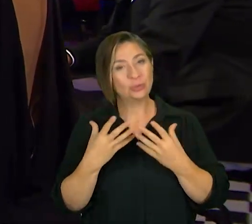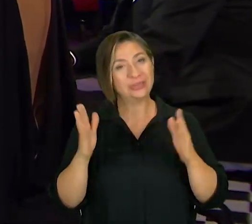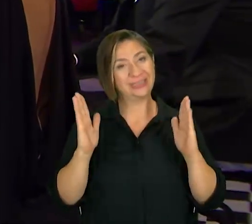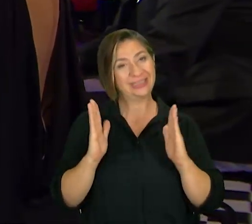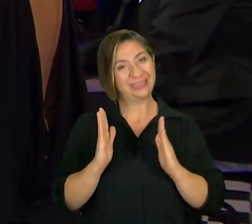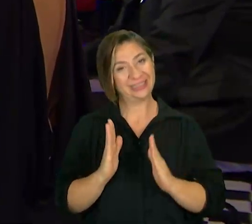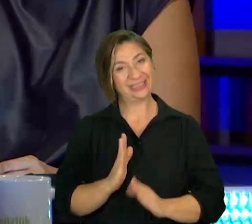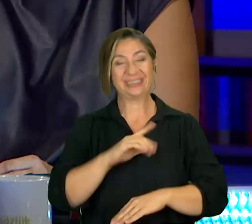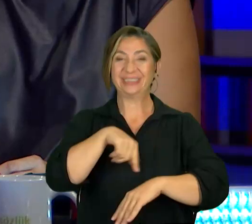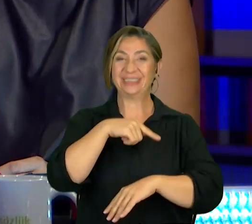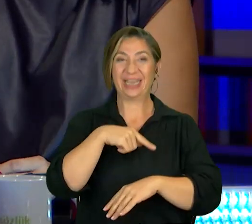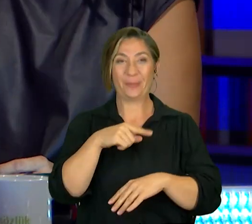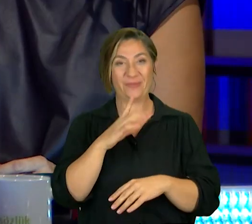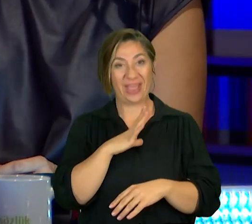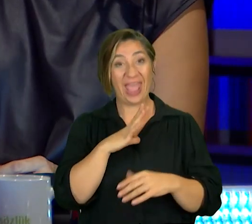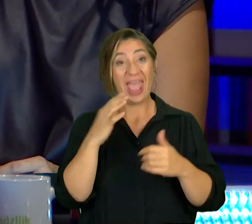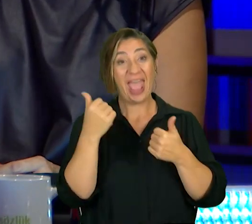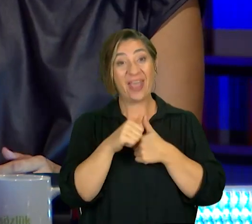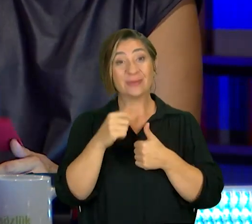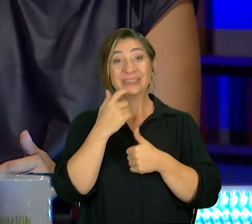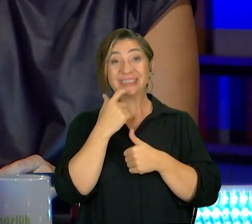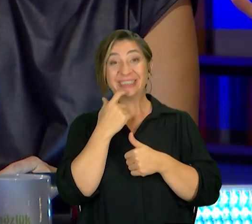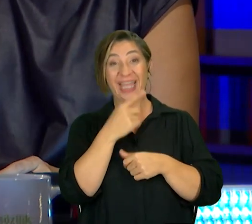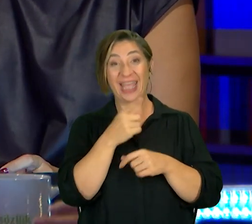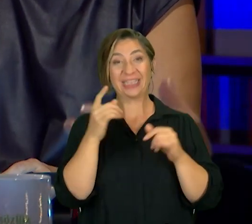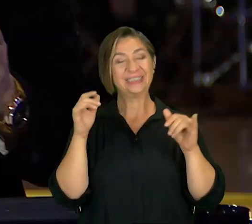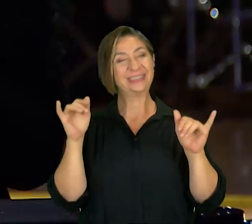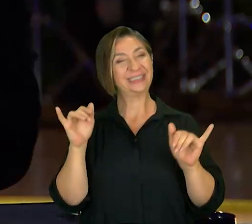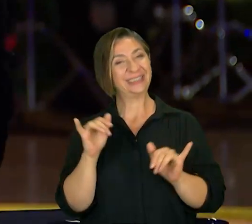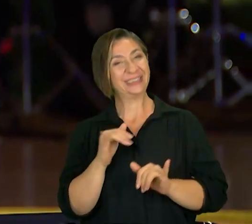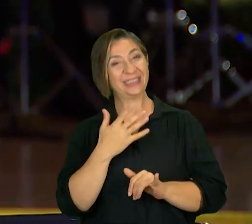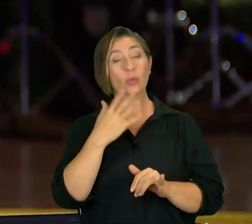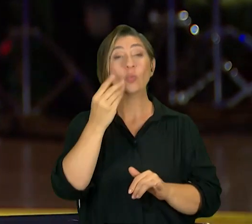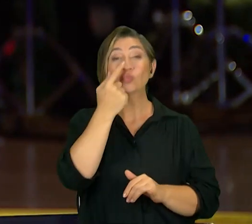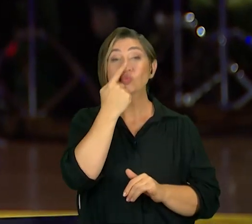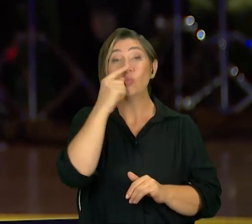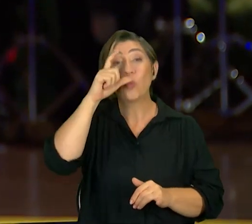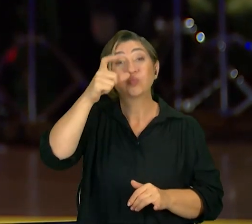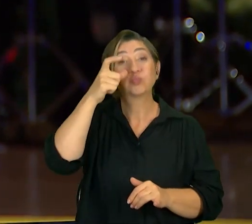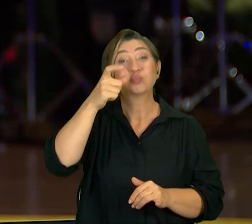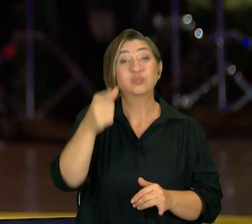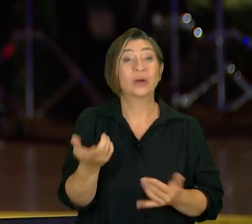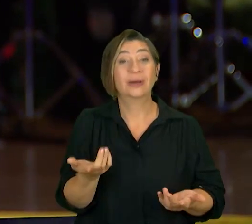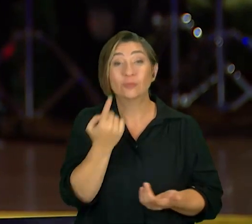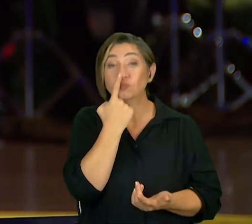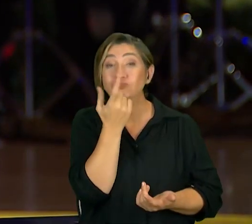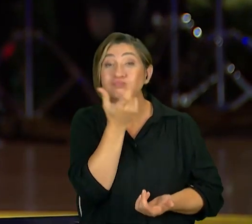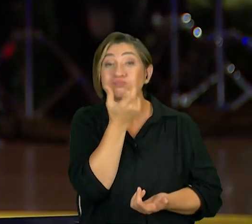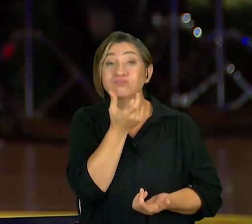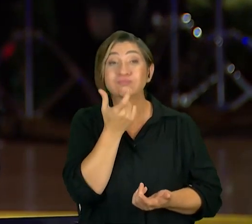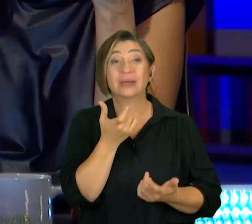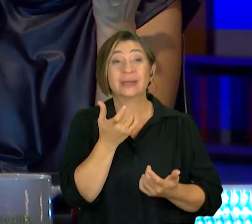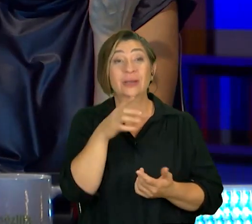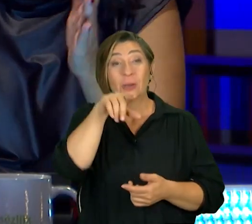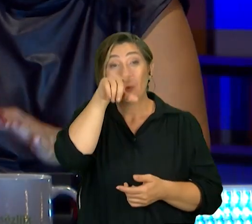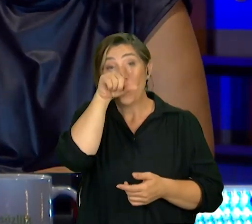değil mi? Vardı. İlk nasıl süzülebildin? Evlendiğimiz yıllarda yani. Yıllarda bir kere burnu acayip büyük. Yani yok, burnu şımarık